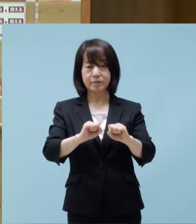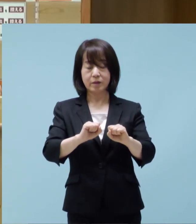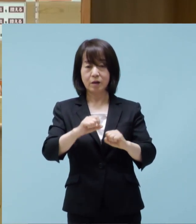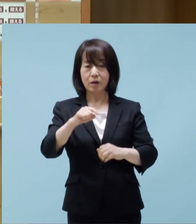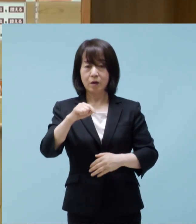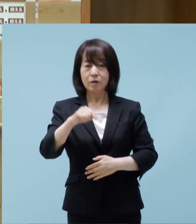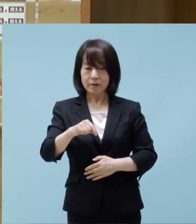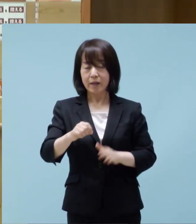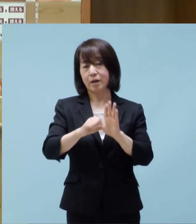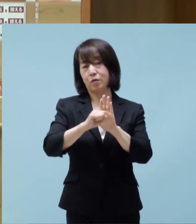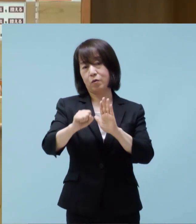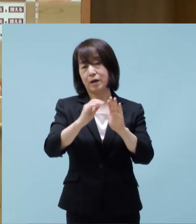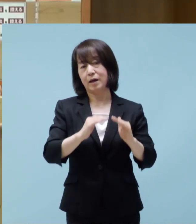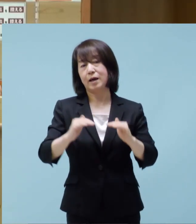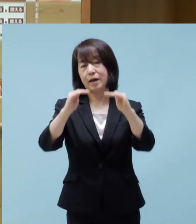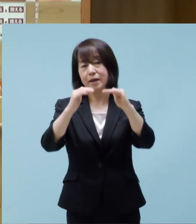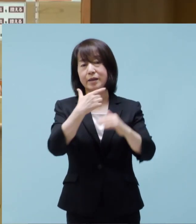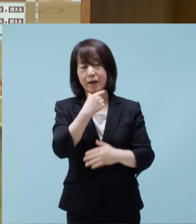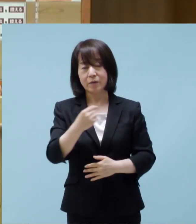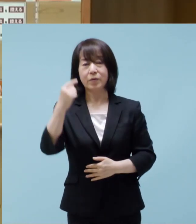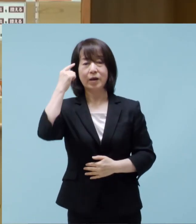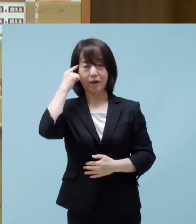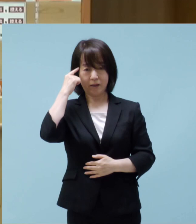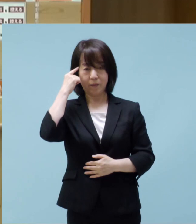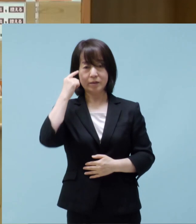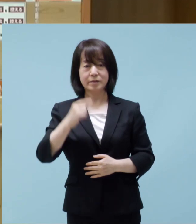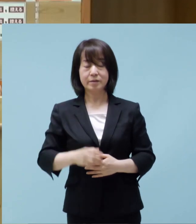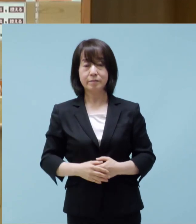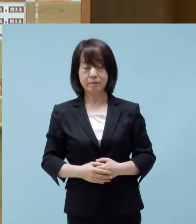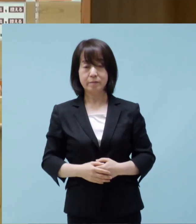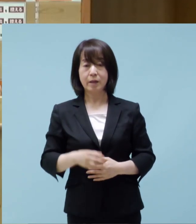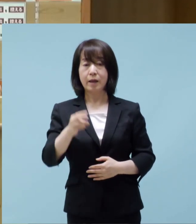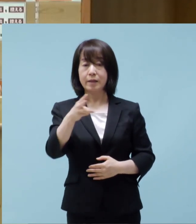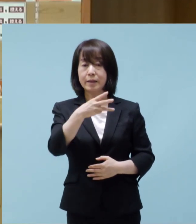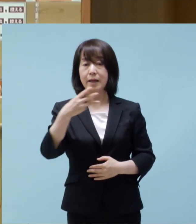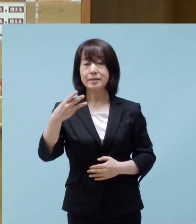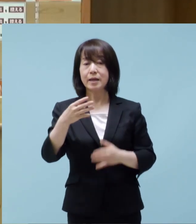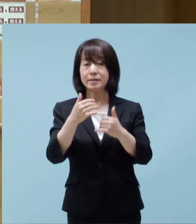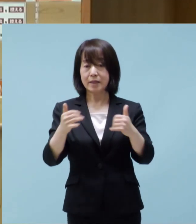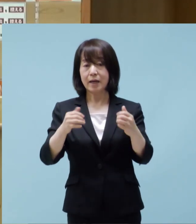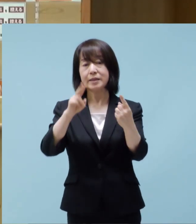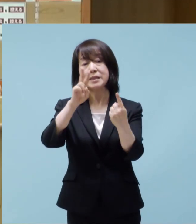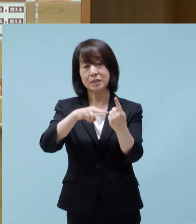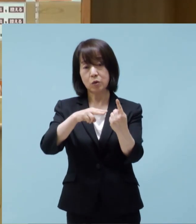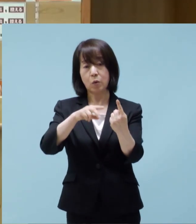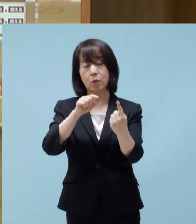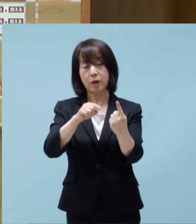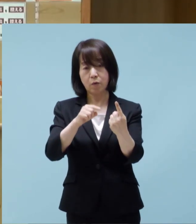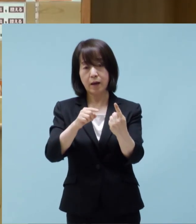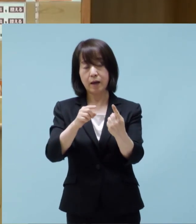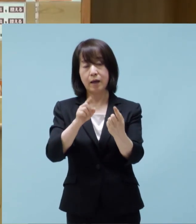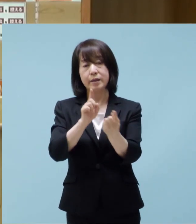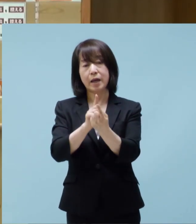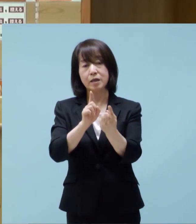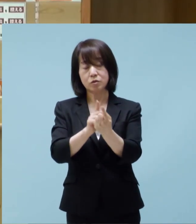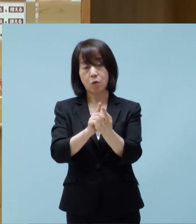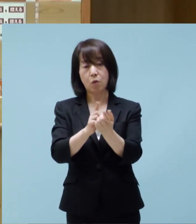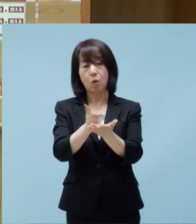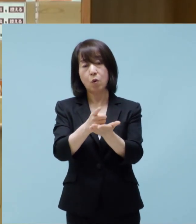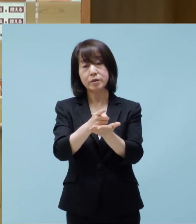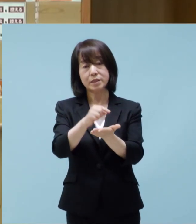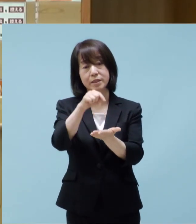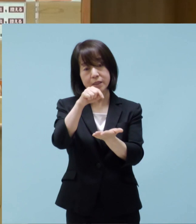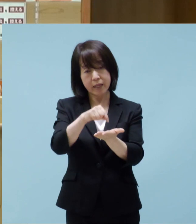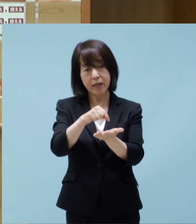というふうに考えています。また第三者認証の方もですね、対処方針上、 進めていくということになってます